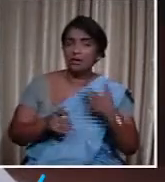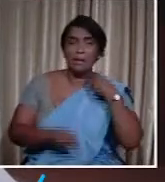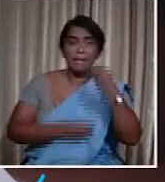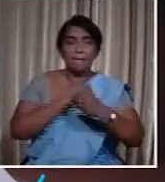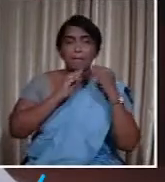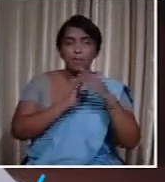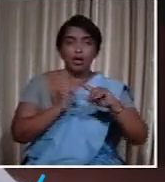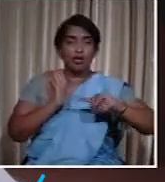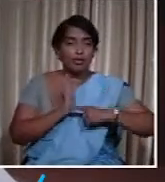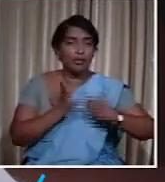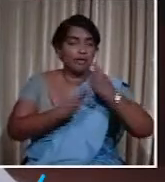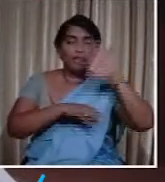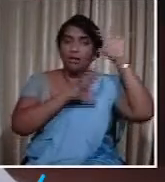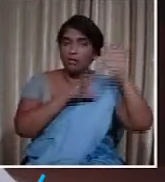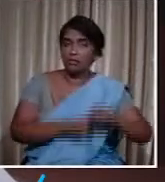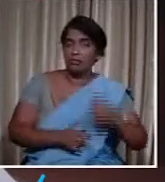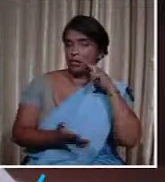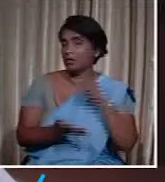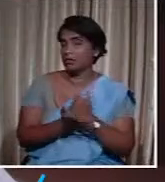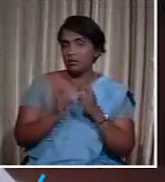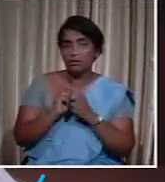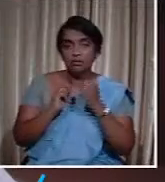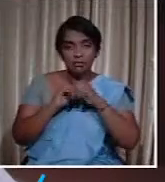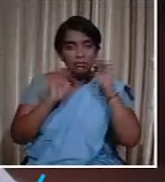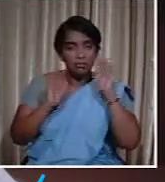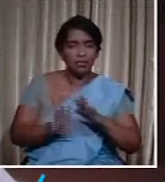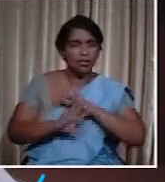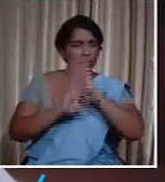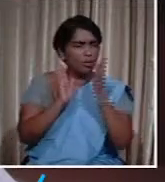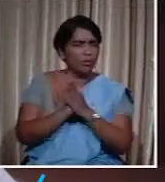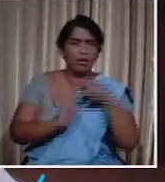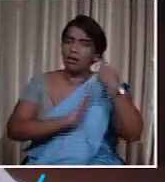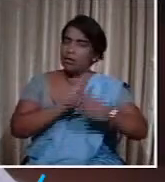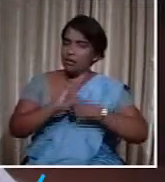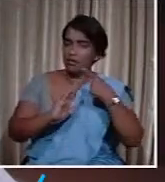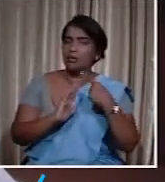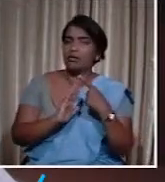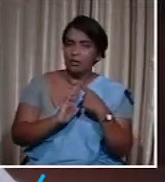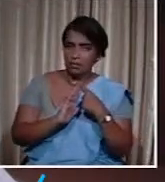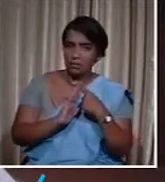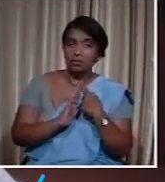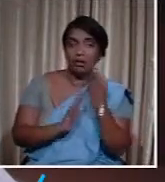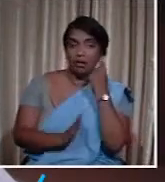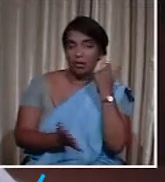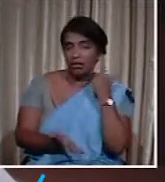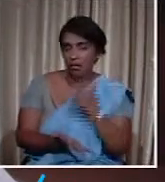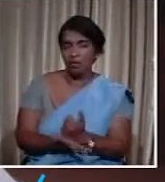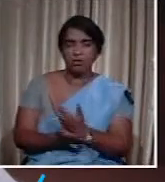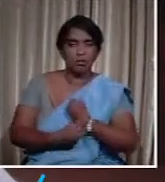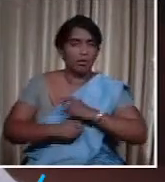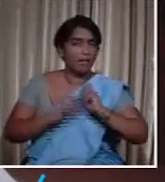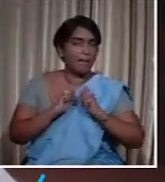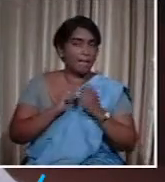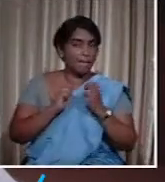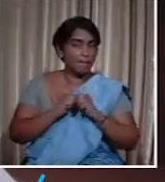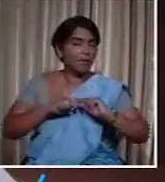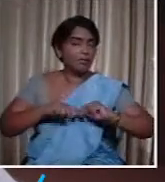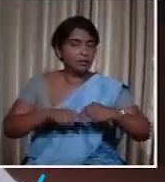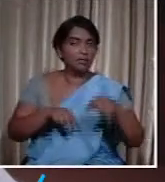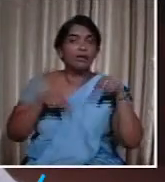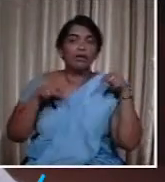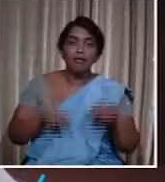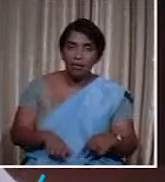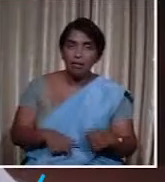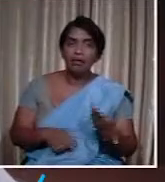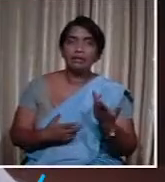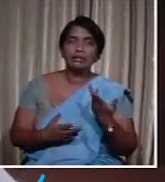කර්මාන්තවලට අමුද්‍රව්‍ය ගෙන්වා ගැනීම බැරි තත්ත්වයක් ඇති කරලා මුළු රටක්ම ආර්ථික අමුසොන බවට පරිවර්තනය කරලා අනේ අපි